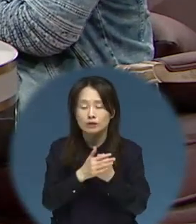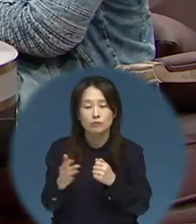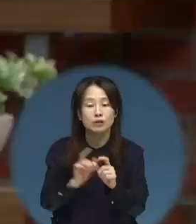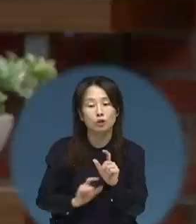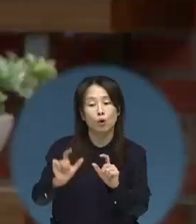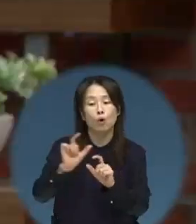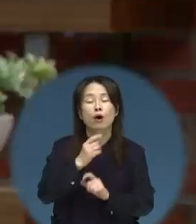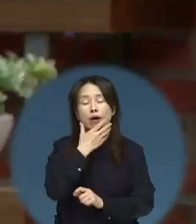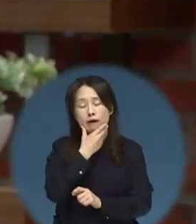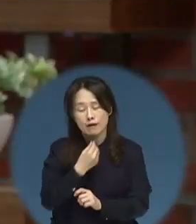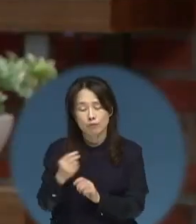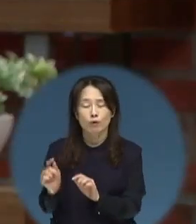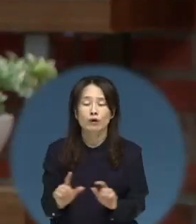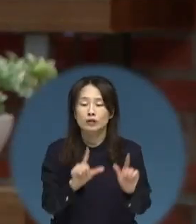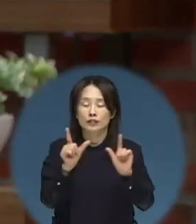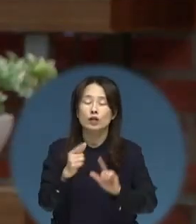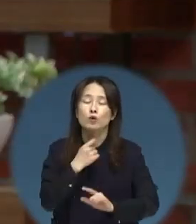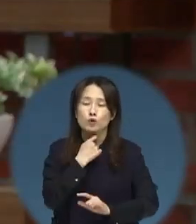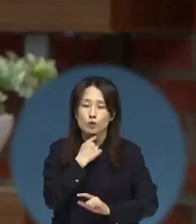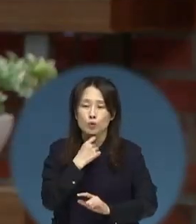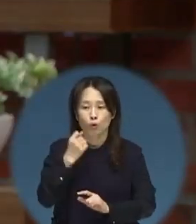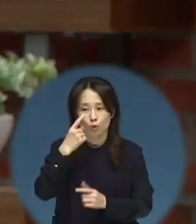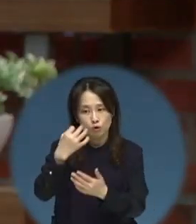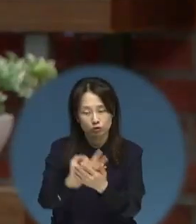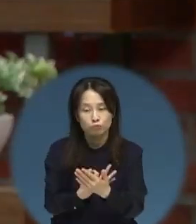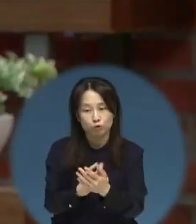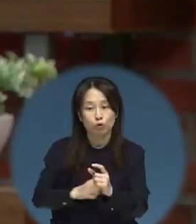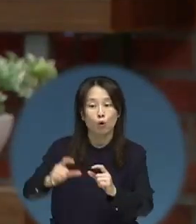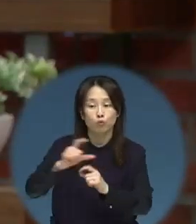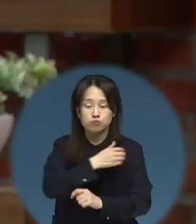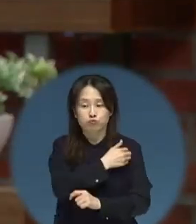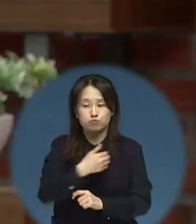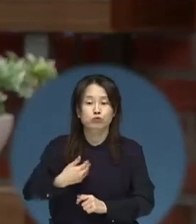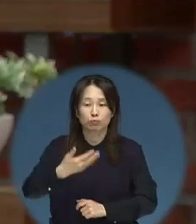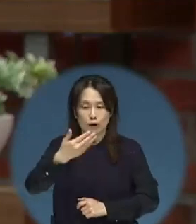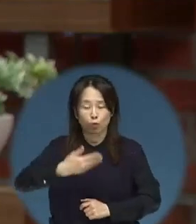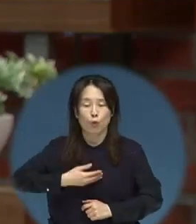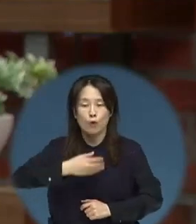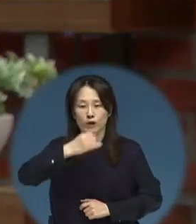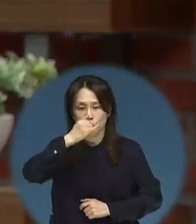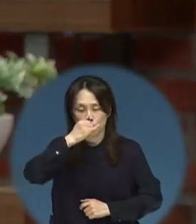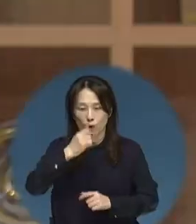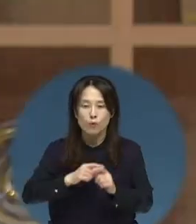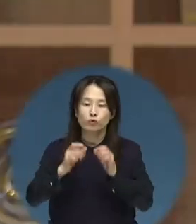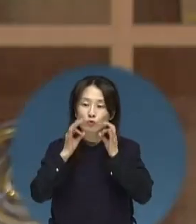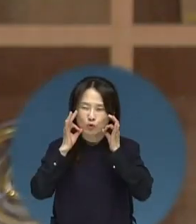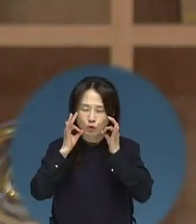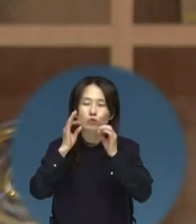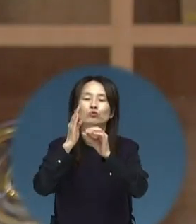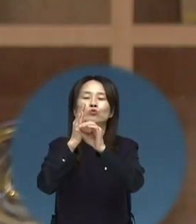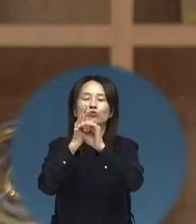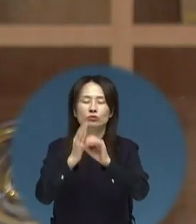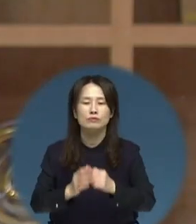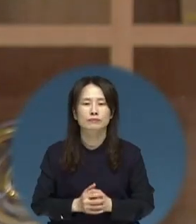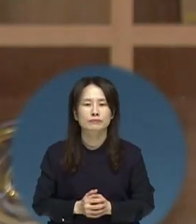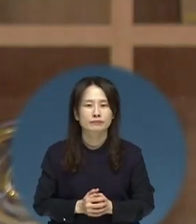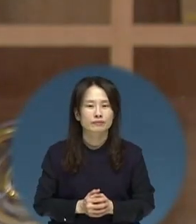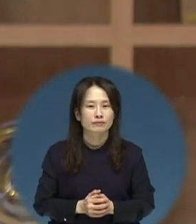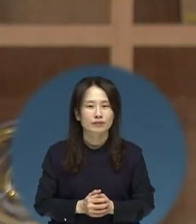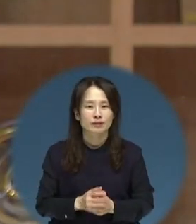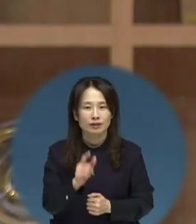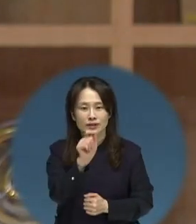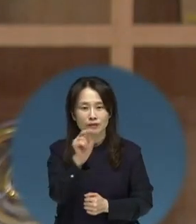행복하겠다고 하는 거고 급여도 받기 시작한 거고 생활 환경도 더 나게 하기 위해서 노력하는 거고. 우리 방송